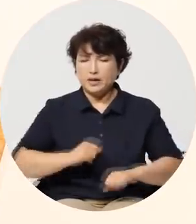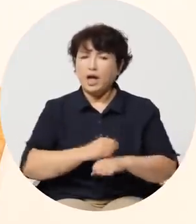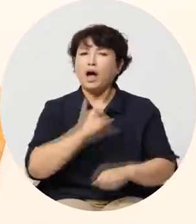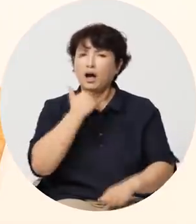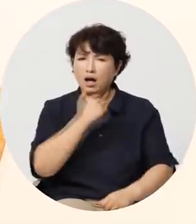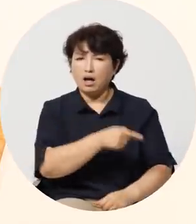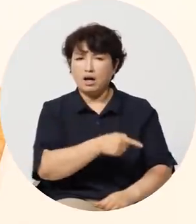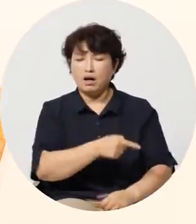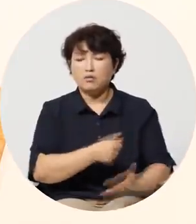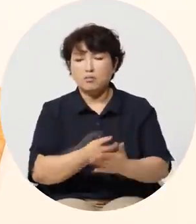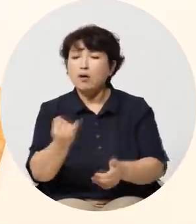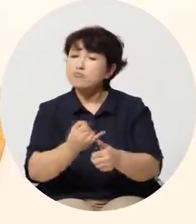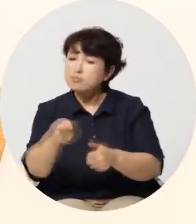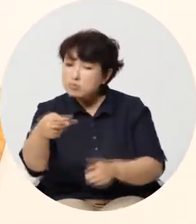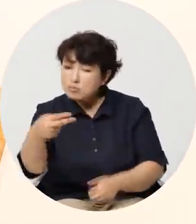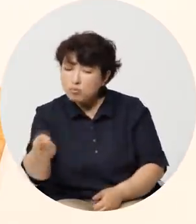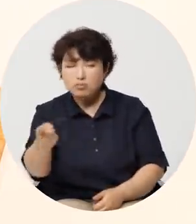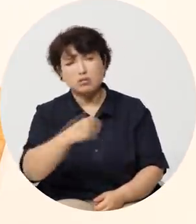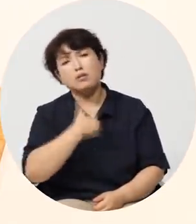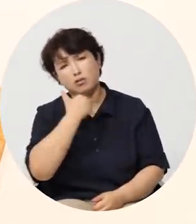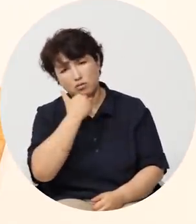때까지 기다리는 수밖에 없다 이거야.